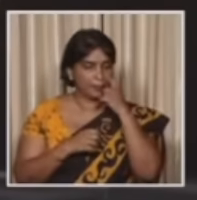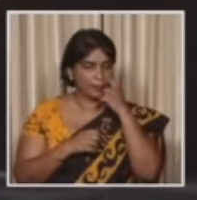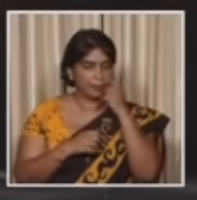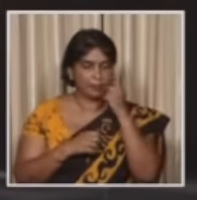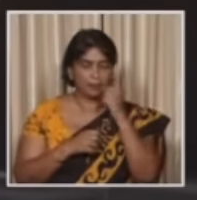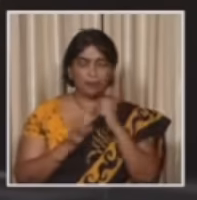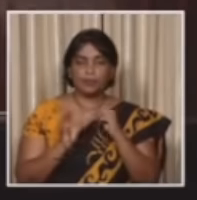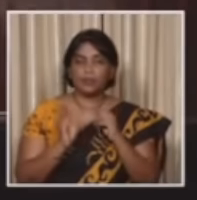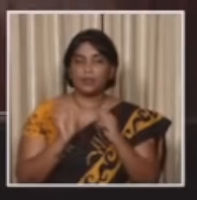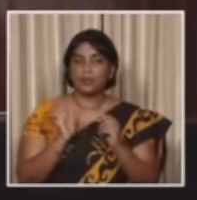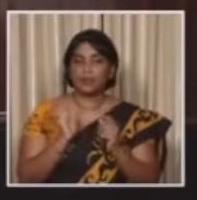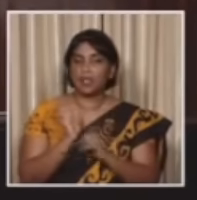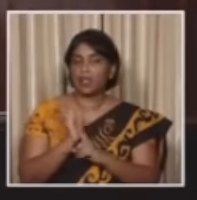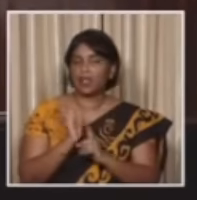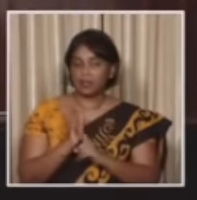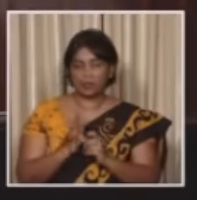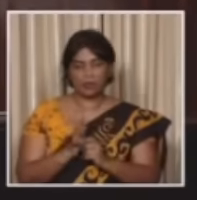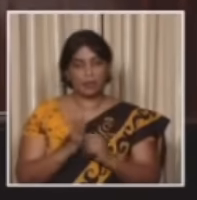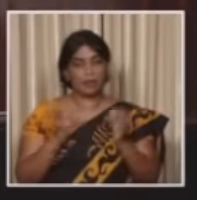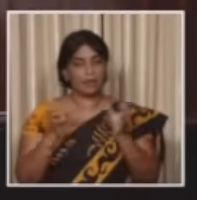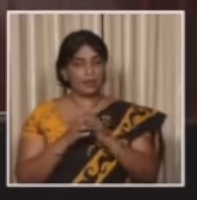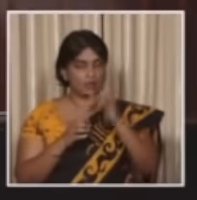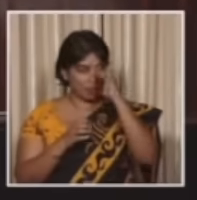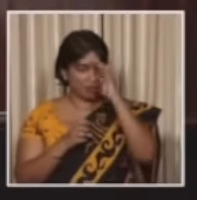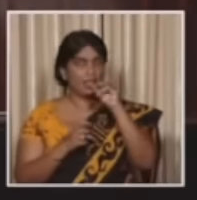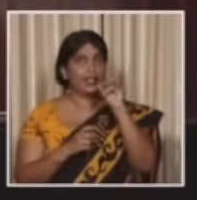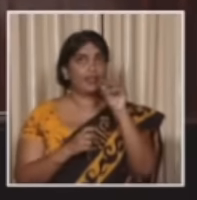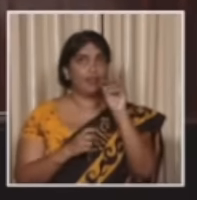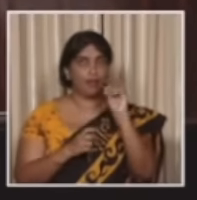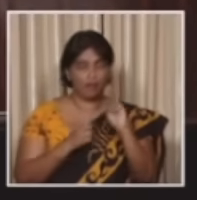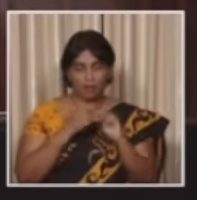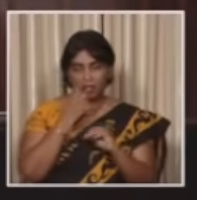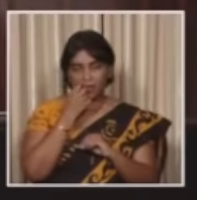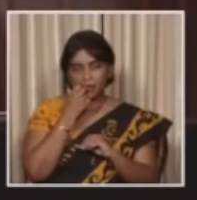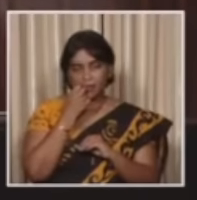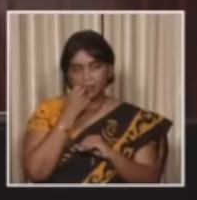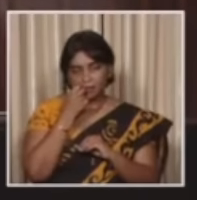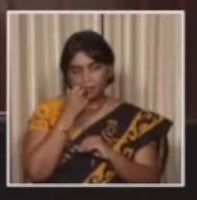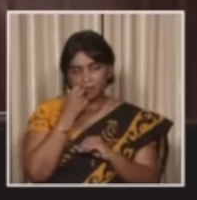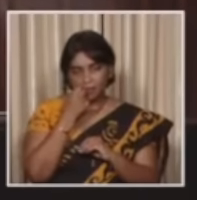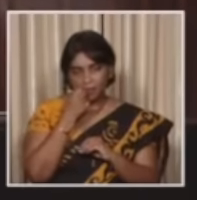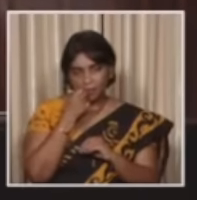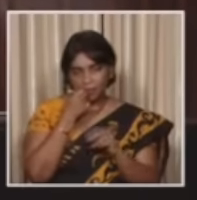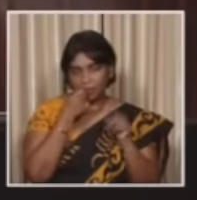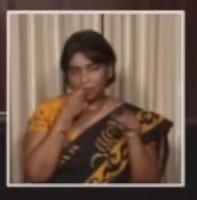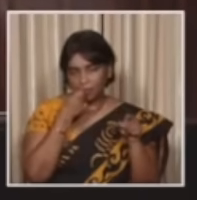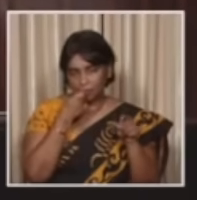ගරු කිරියල් මහත අවසන් කර දැන් පක්ෂ නායක රැසීමක් තියෙන 11 මාට එතකොට දැන්